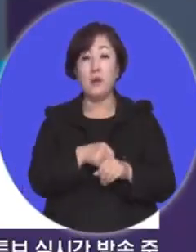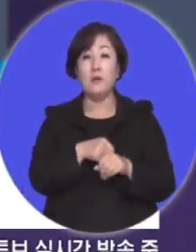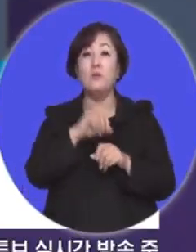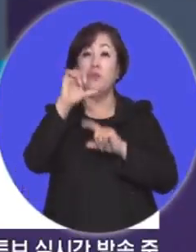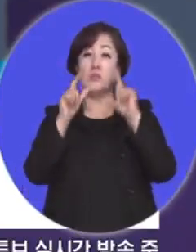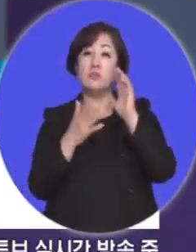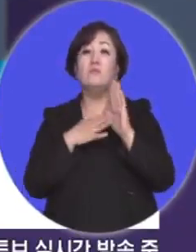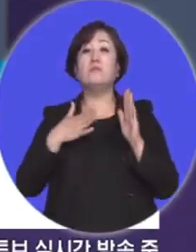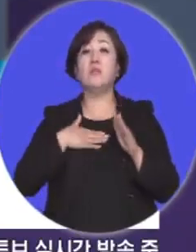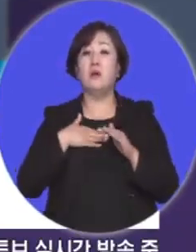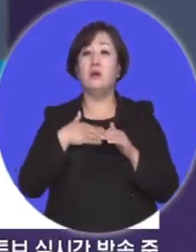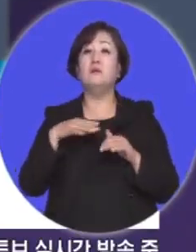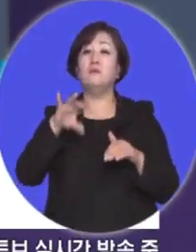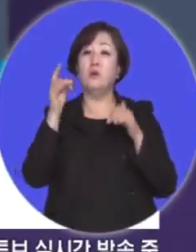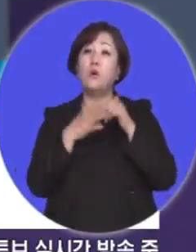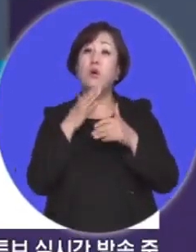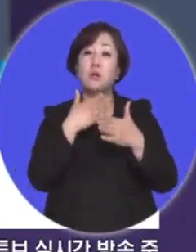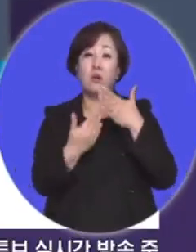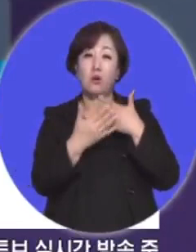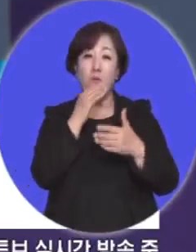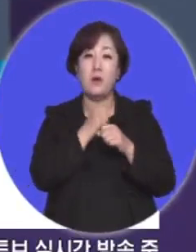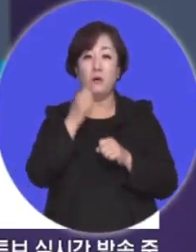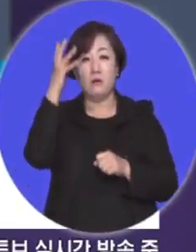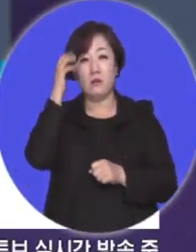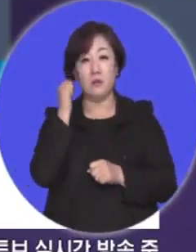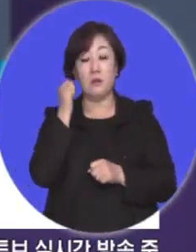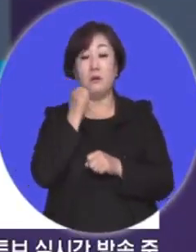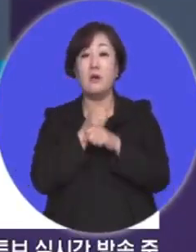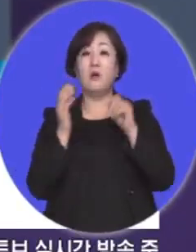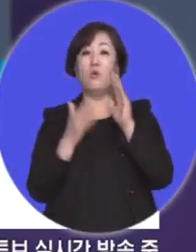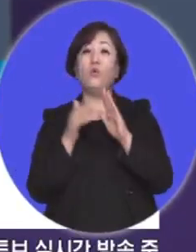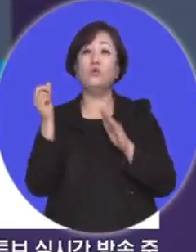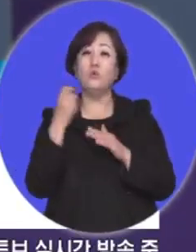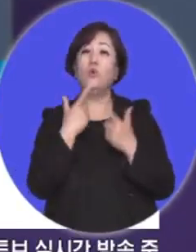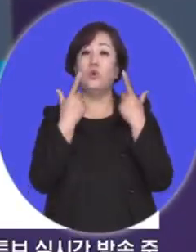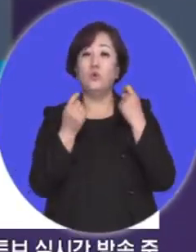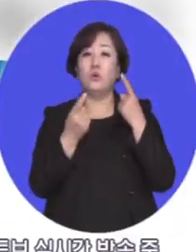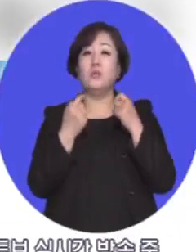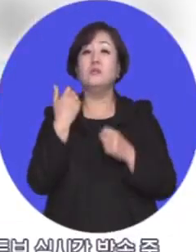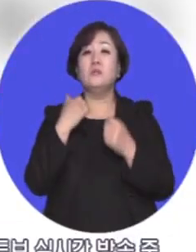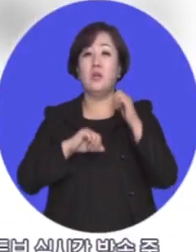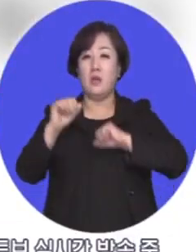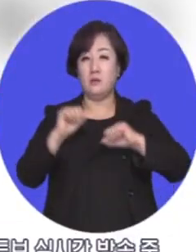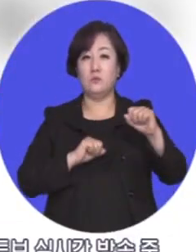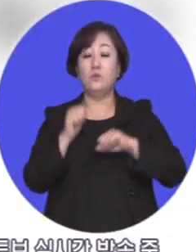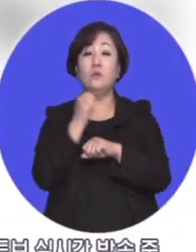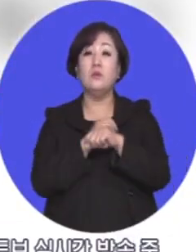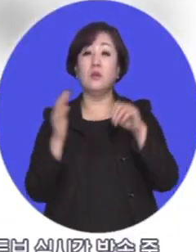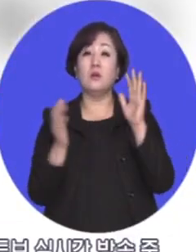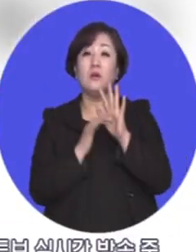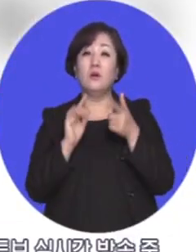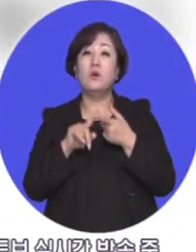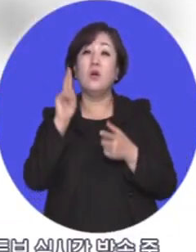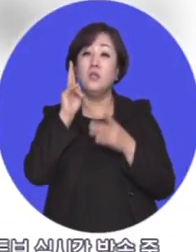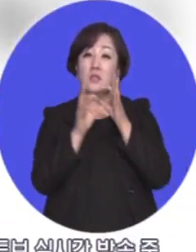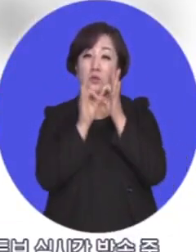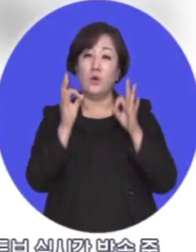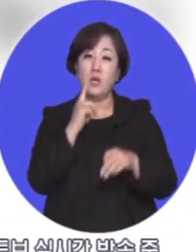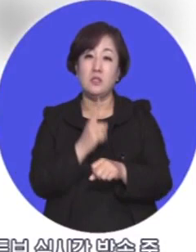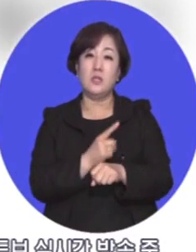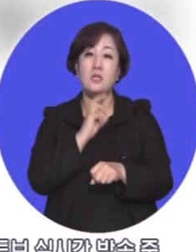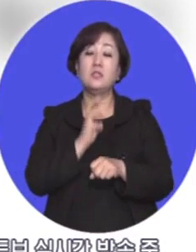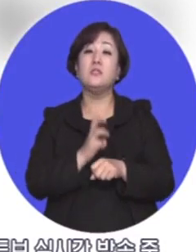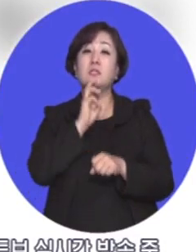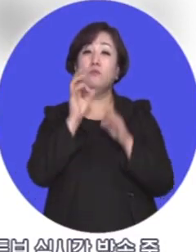자기가 당했던 모습을 그대로 기억하고 또 똑같이 행동하고 있습니다 아동을 이틀에 걸쳐 1시간 반